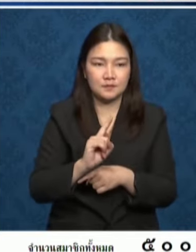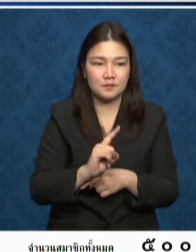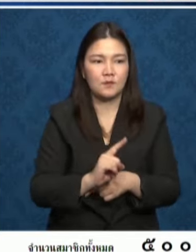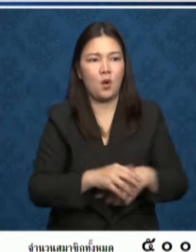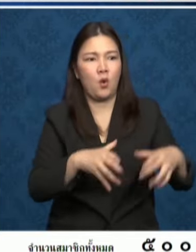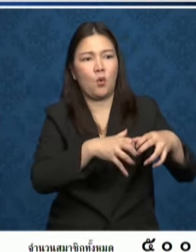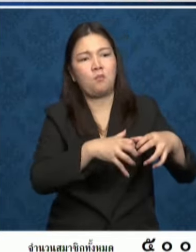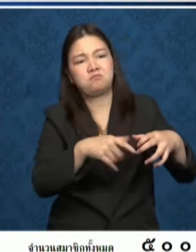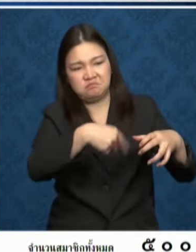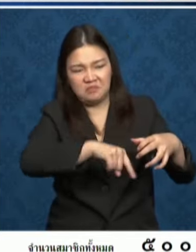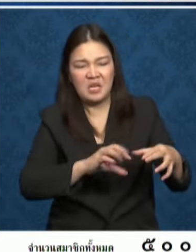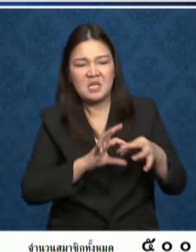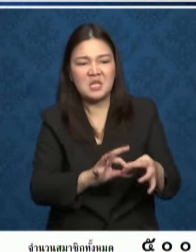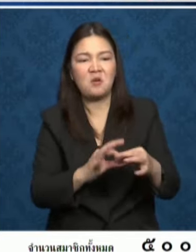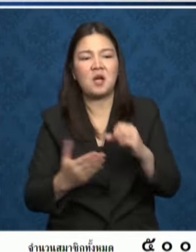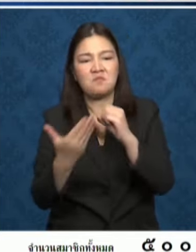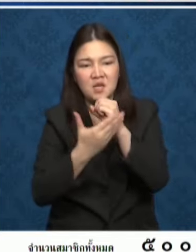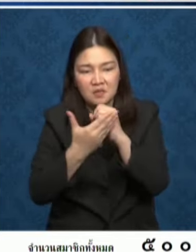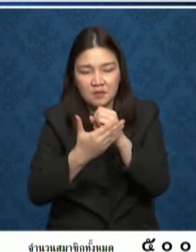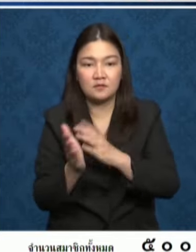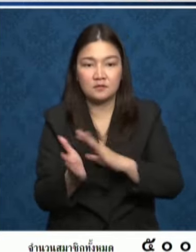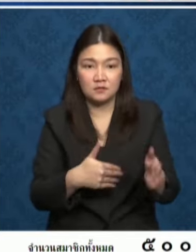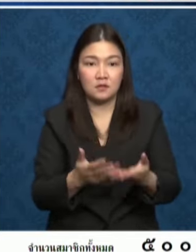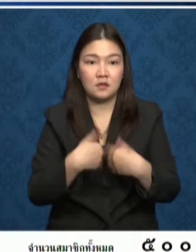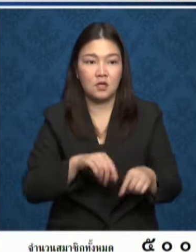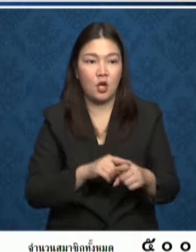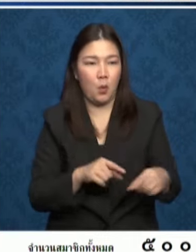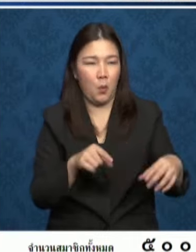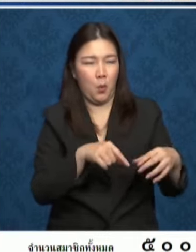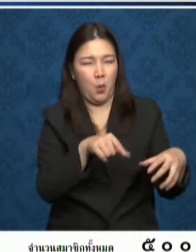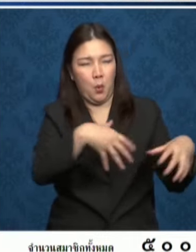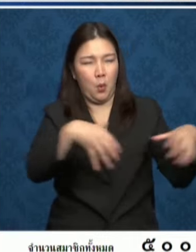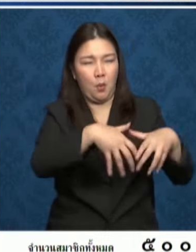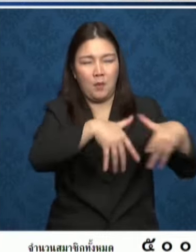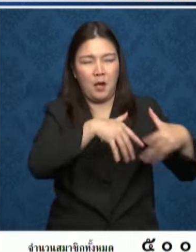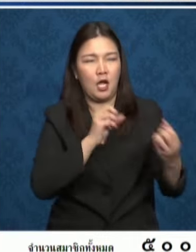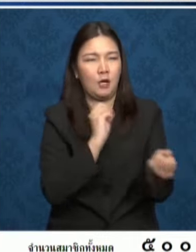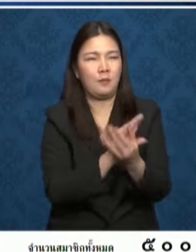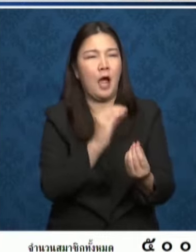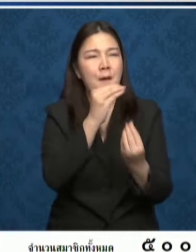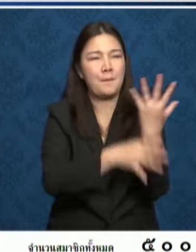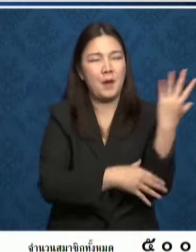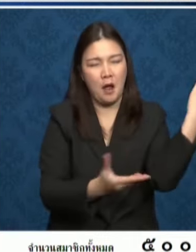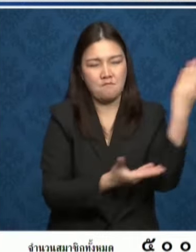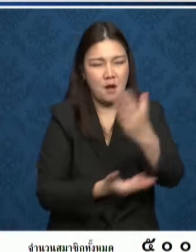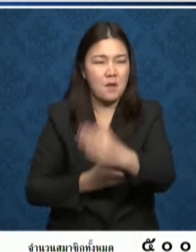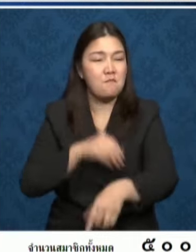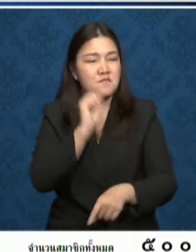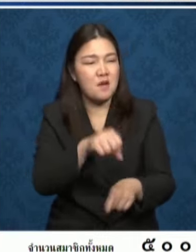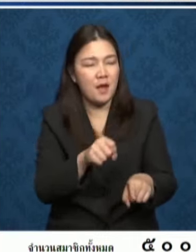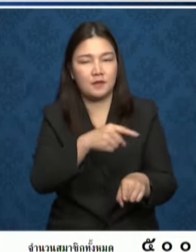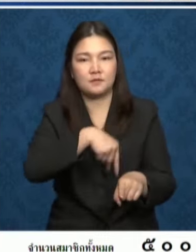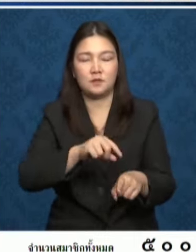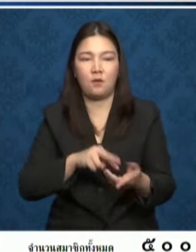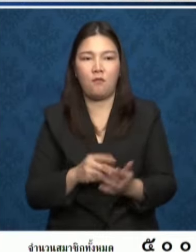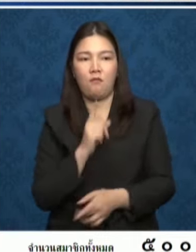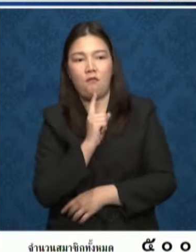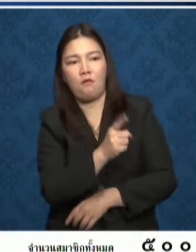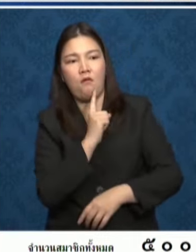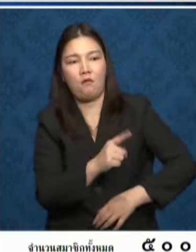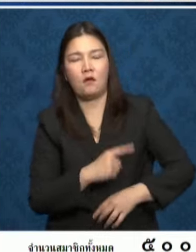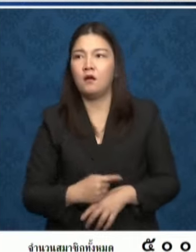เสพติดและประการสุดท้ายก็คือการทำลายป่าสิ่งเหล่านี้ถูกตอกย้ำบ่อยๆ